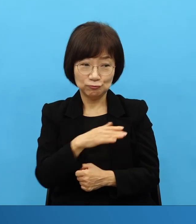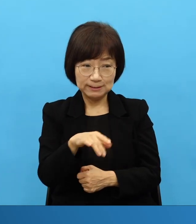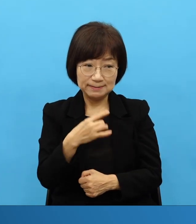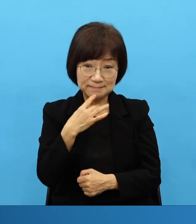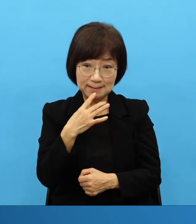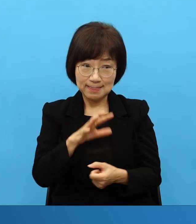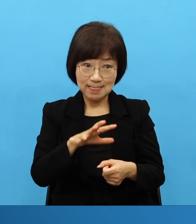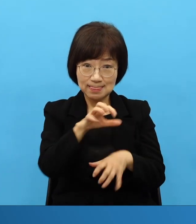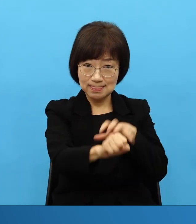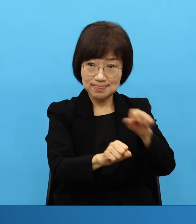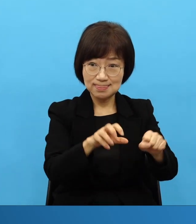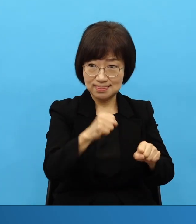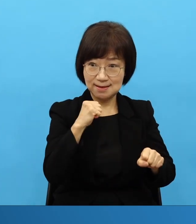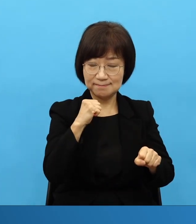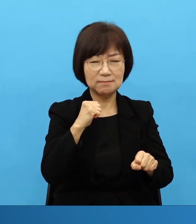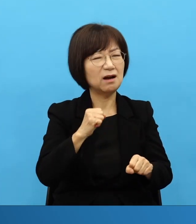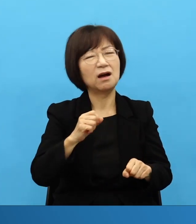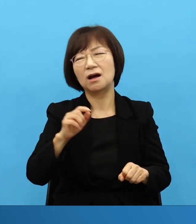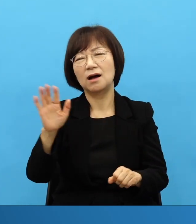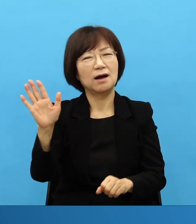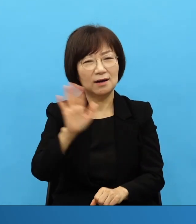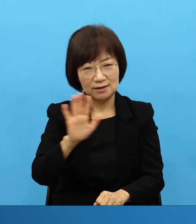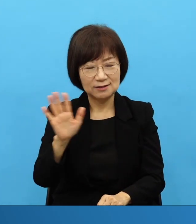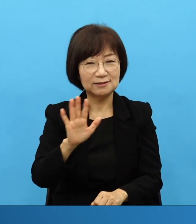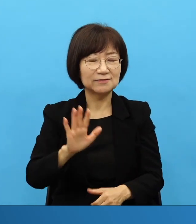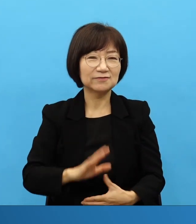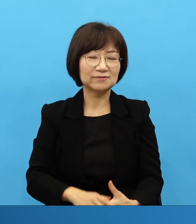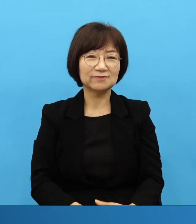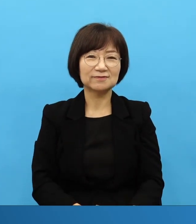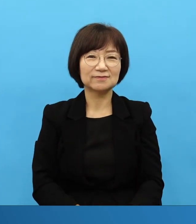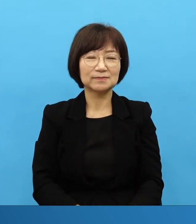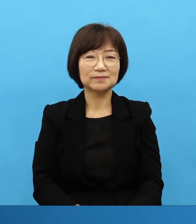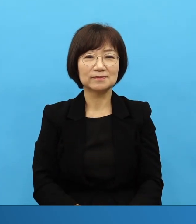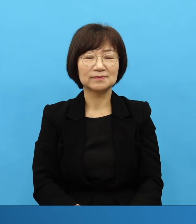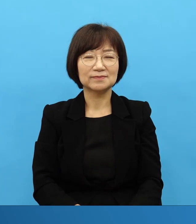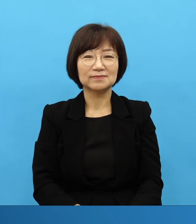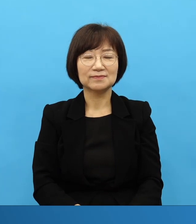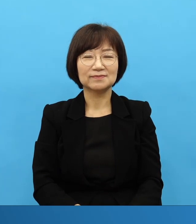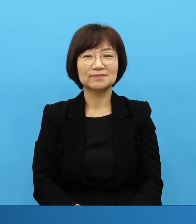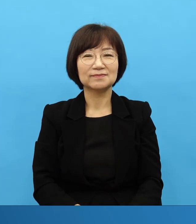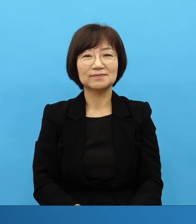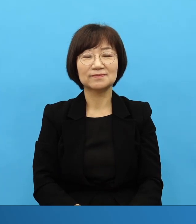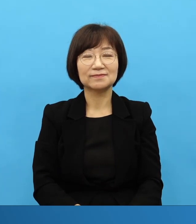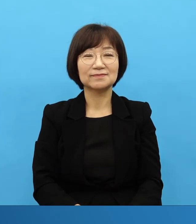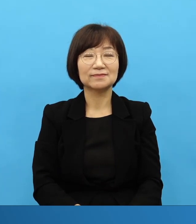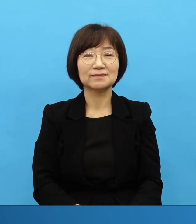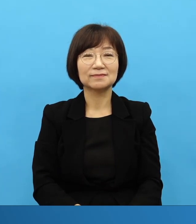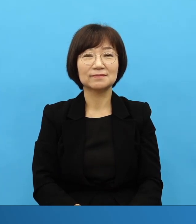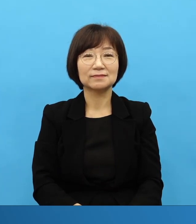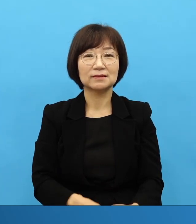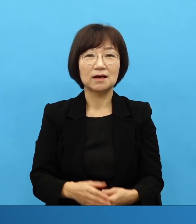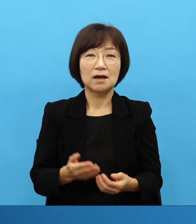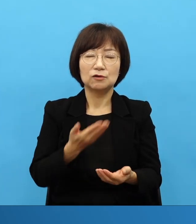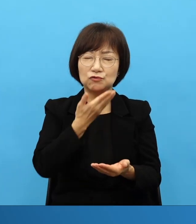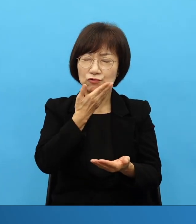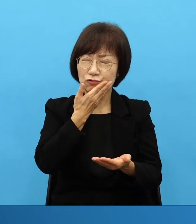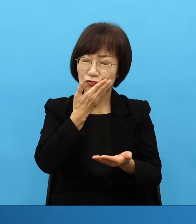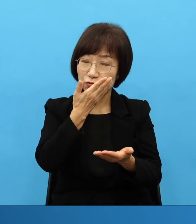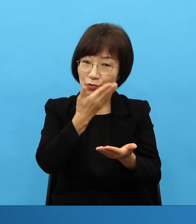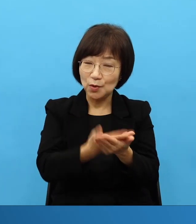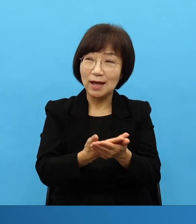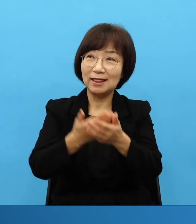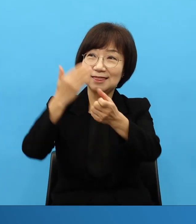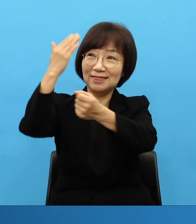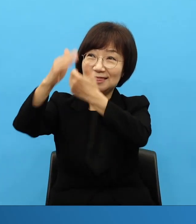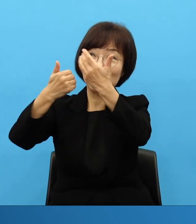not 아닙니다. at a level or a base where we think we're going to gain this strength and we're going to seize the world. 너무나 중요한 하나님의 나라의 일을 40일 동안